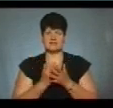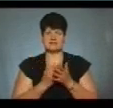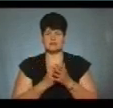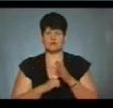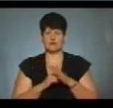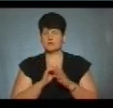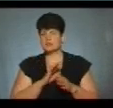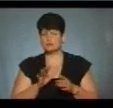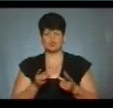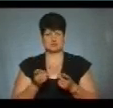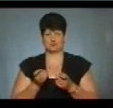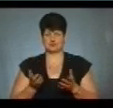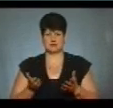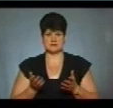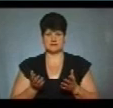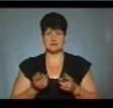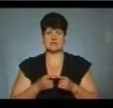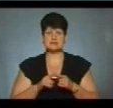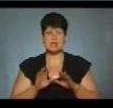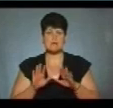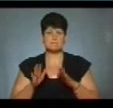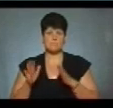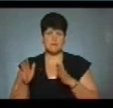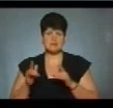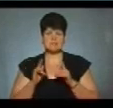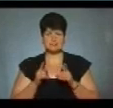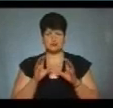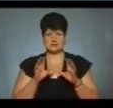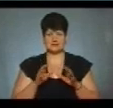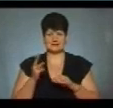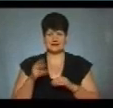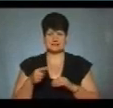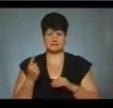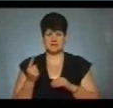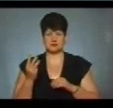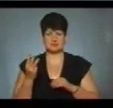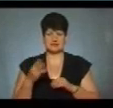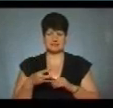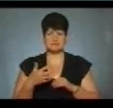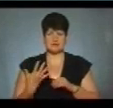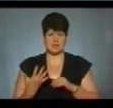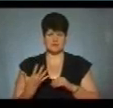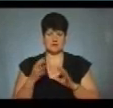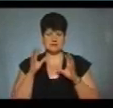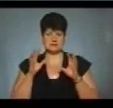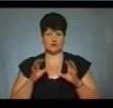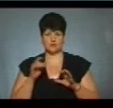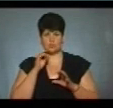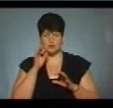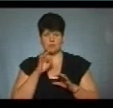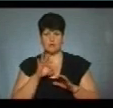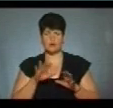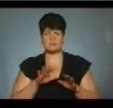фонду не будуть залучатися. На даний момент, згідно статті 31 та 35 Закону України про